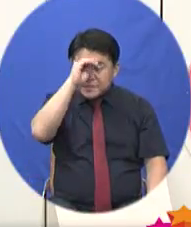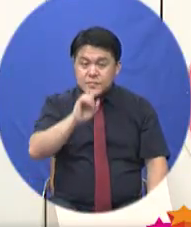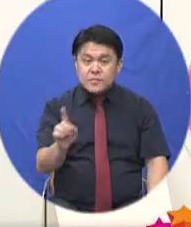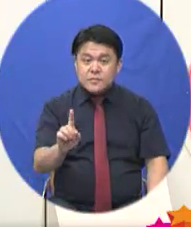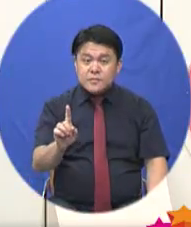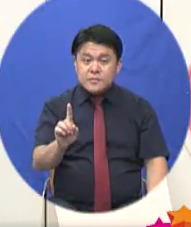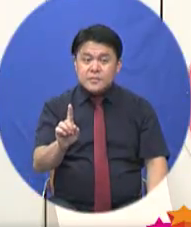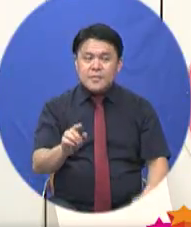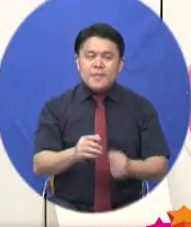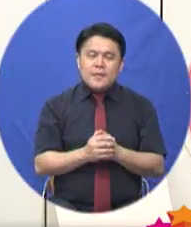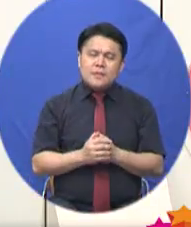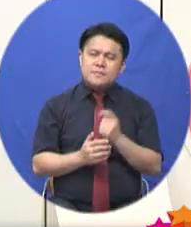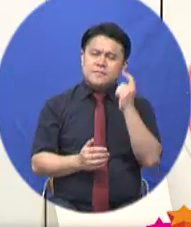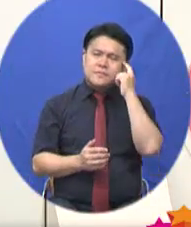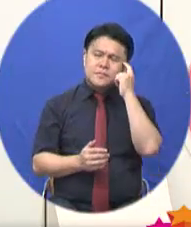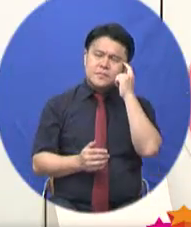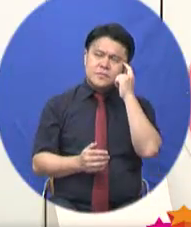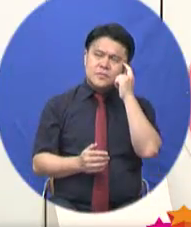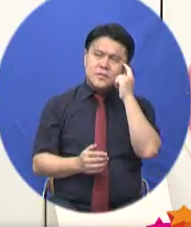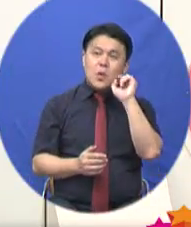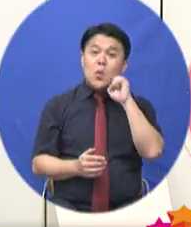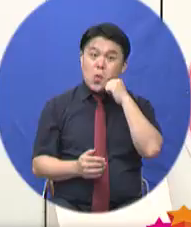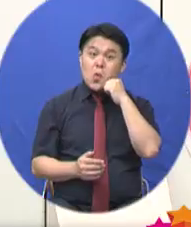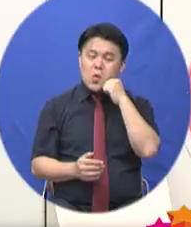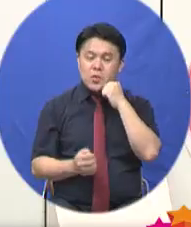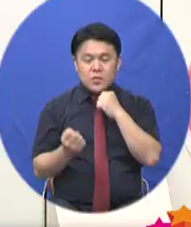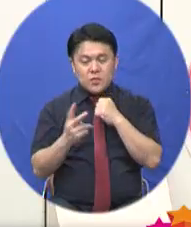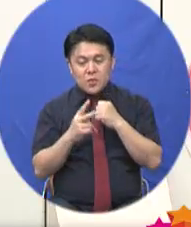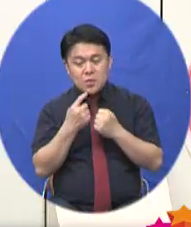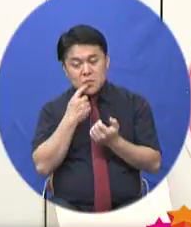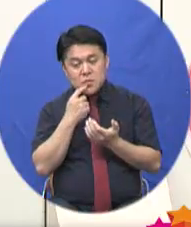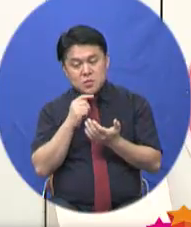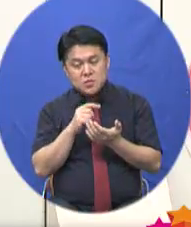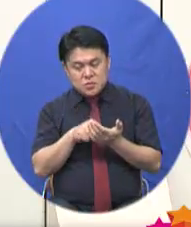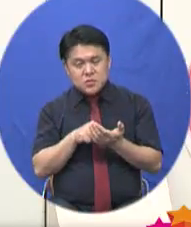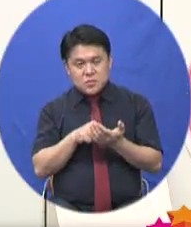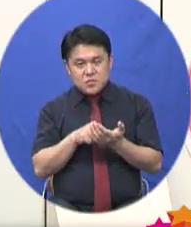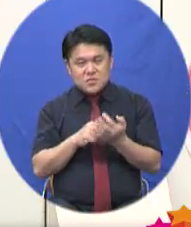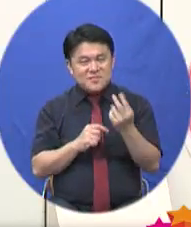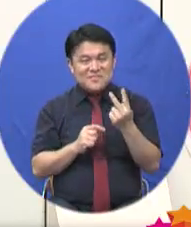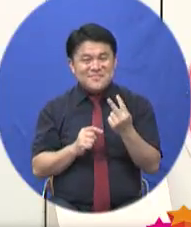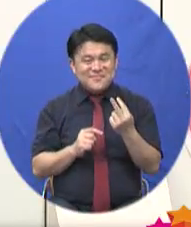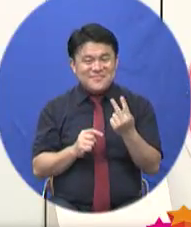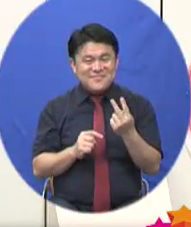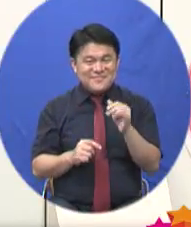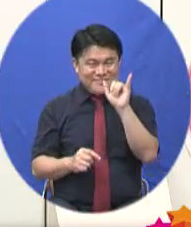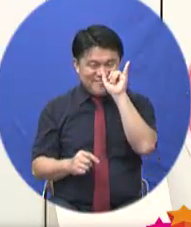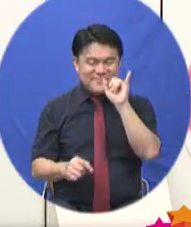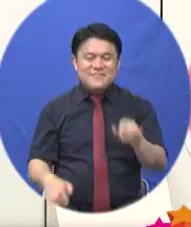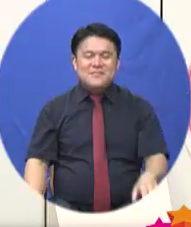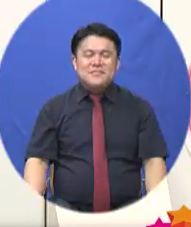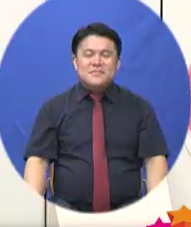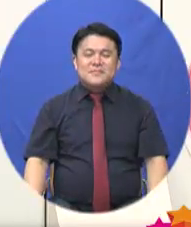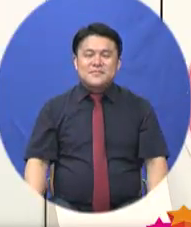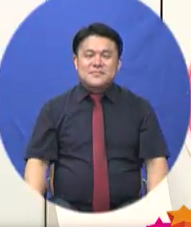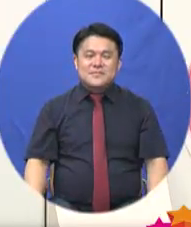내기가 어떻게 생각하면 어렵고 네. 어떻게 생각하면 가장 쉽습니다. 아, 예. 네.